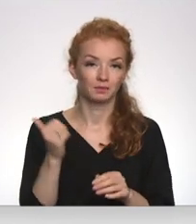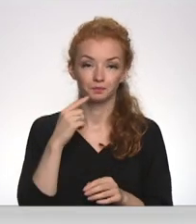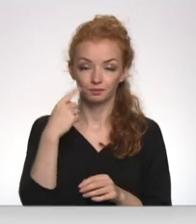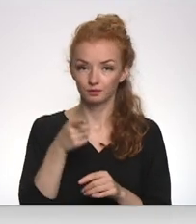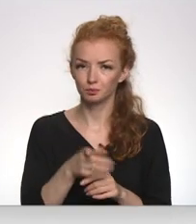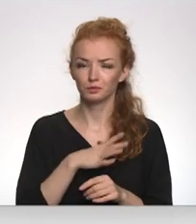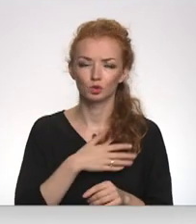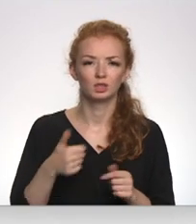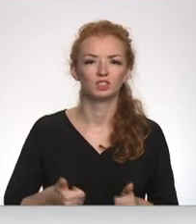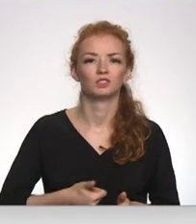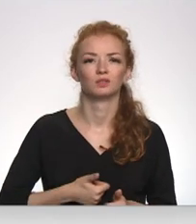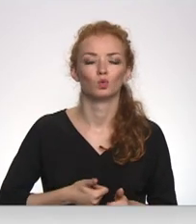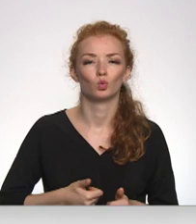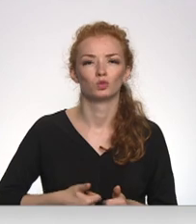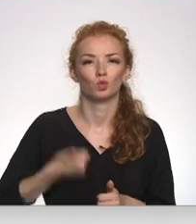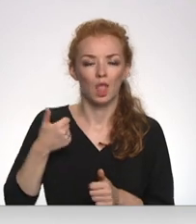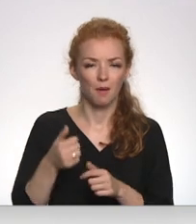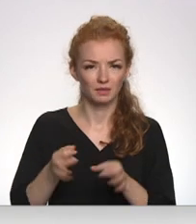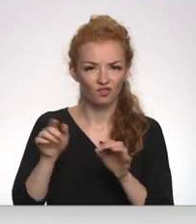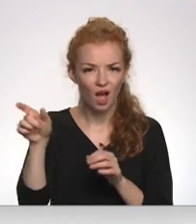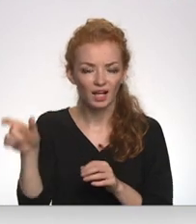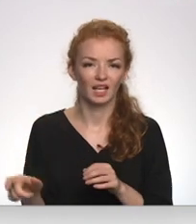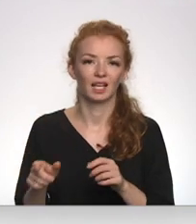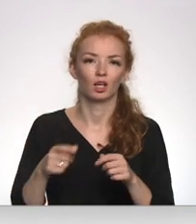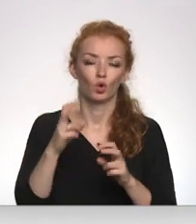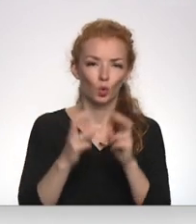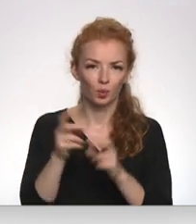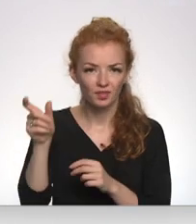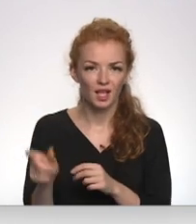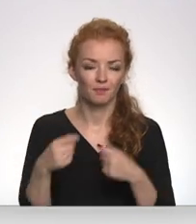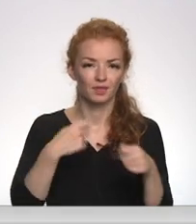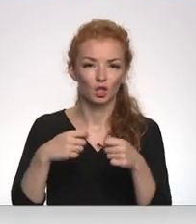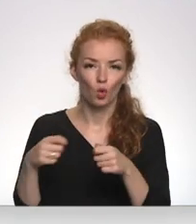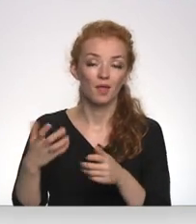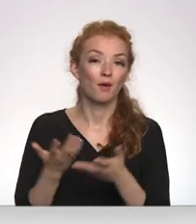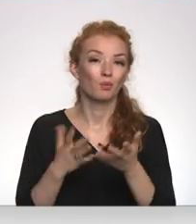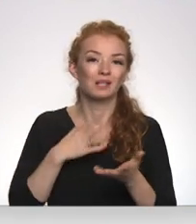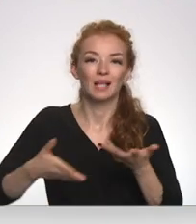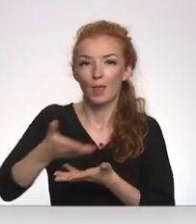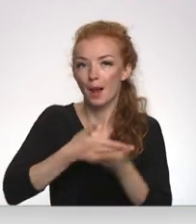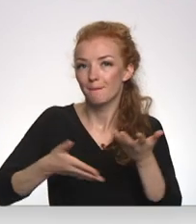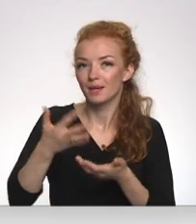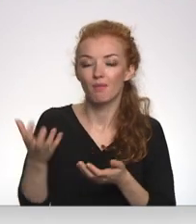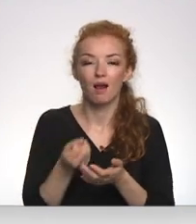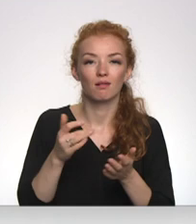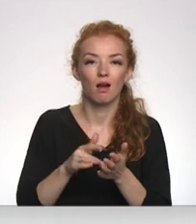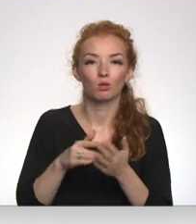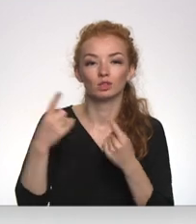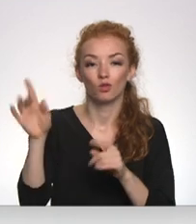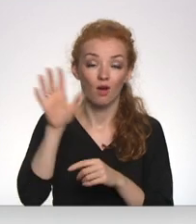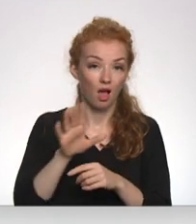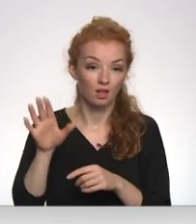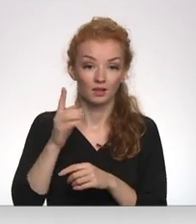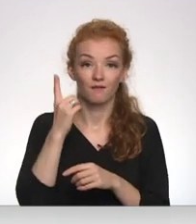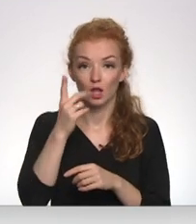svarīgi uzņēmējiem, tirgotājiem, rūpniekiem, kuriem bija, teiksim, kaut kāda sadarbība ar citās valstīs. Viena